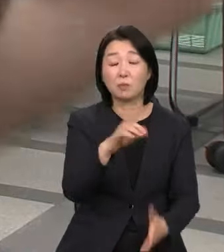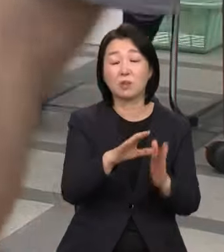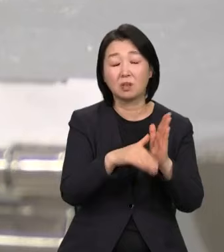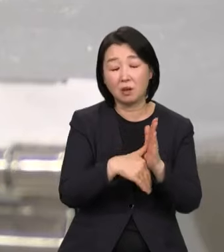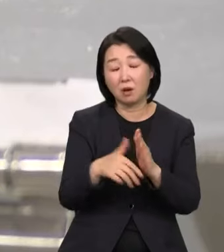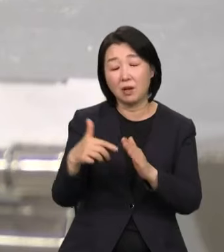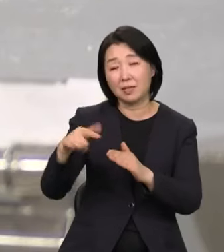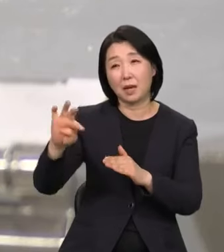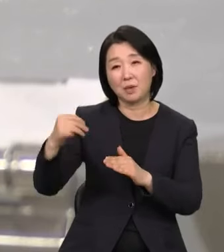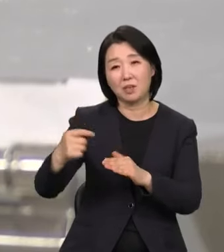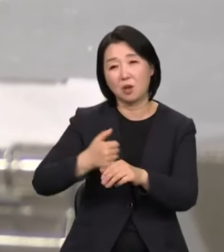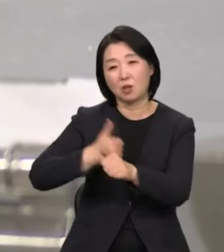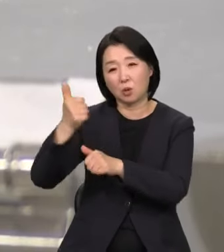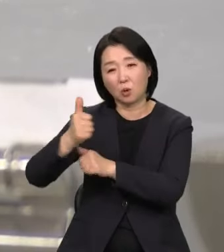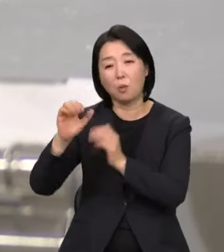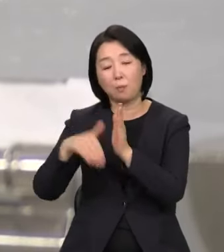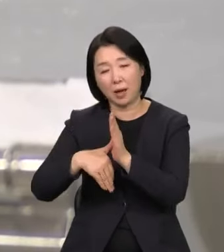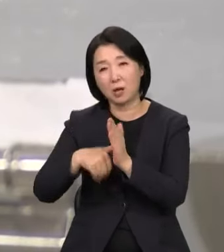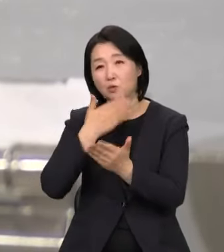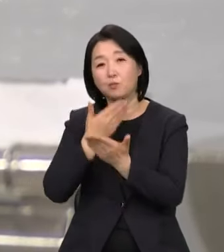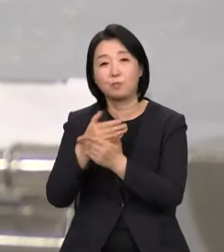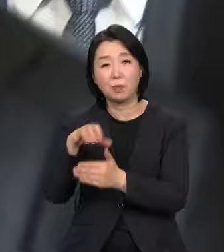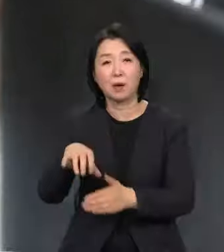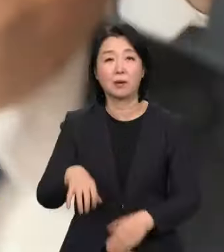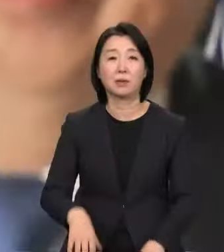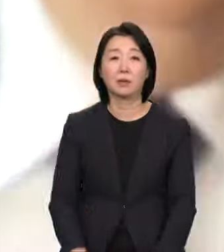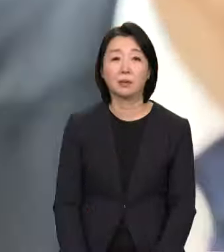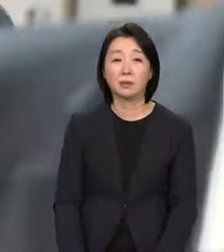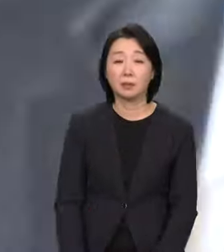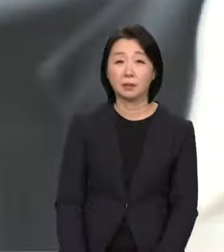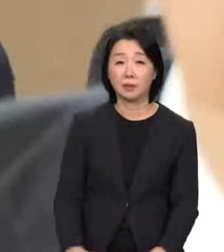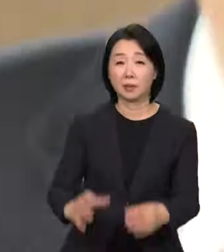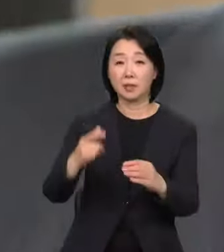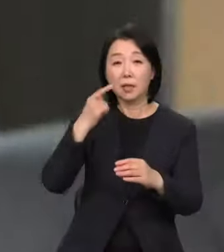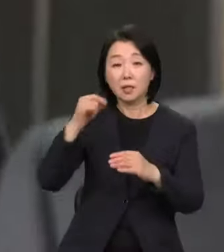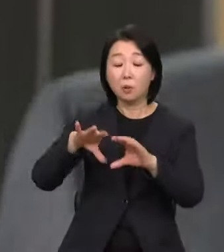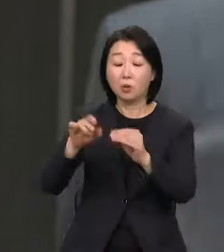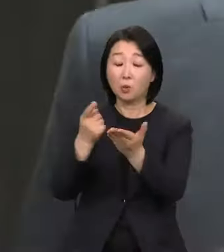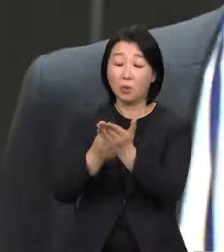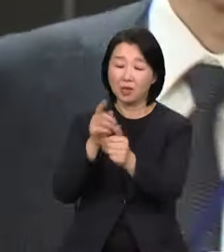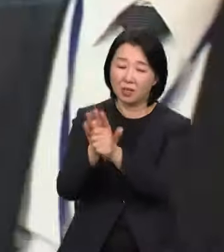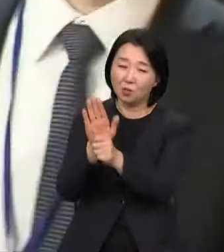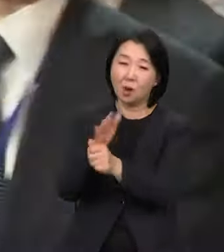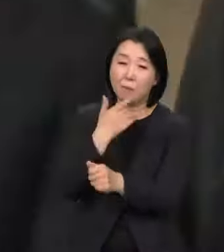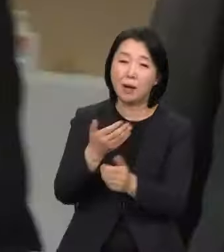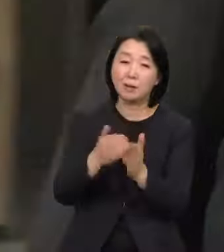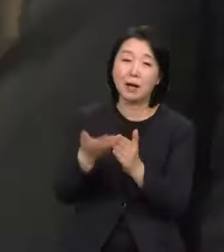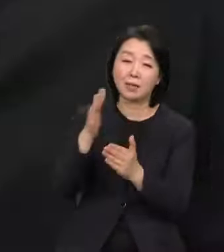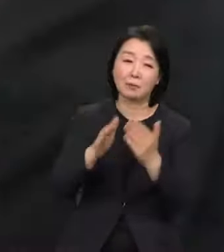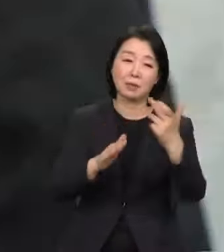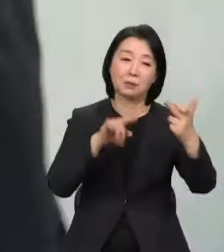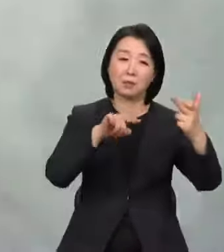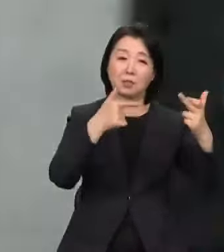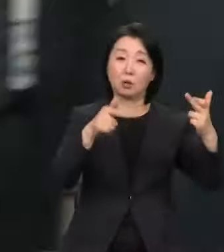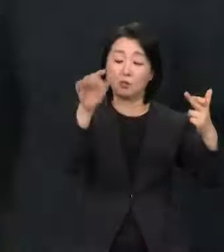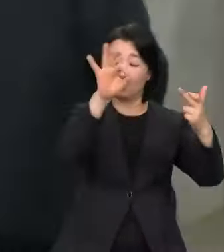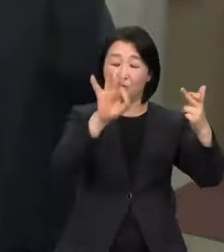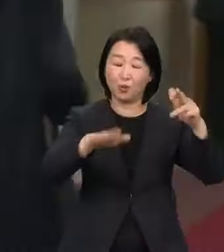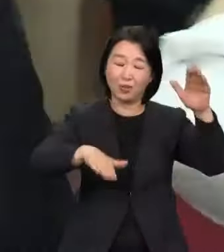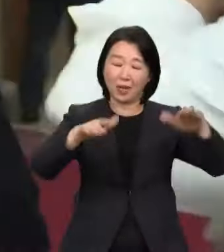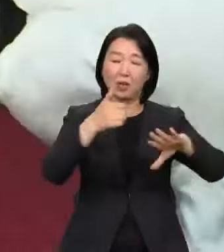때마다 압승한 자민당 텃밭입니다. 기시다 총리가 두 번이나 지원 유세에 나섰지만 17.6%포인트